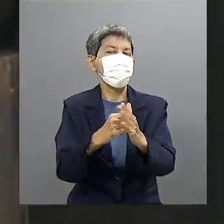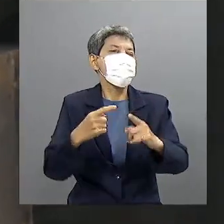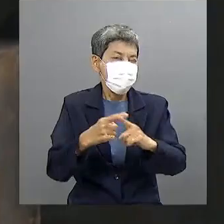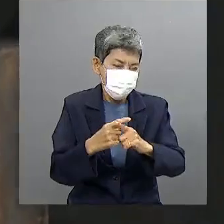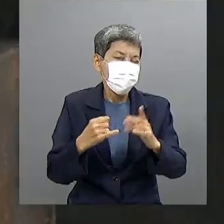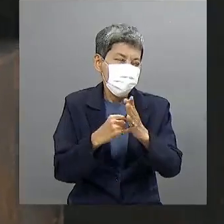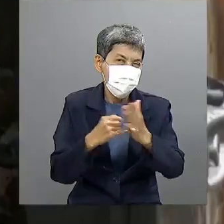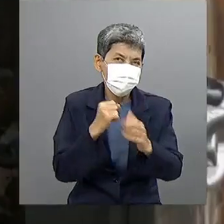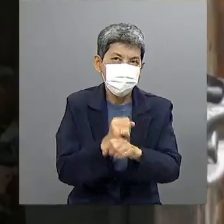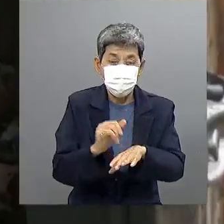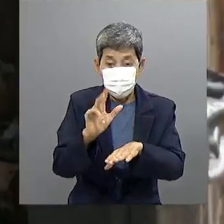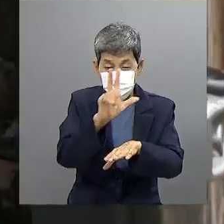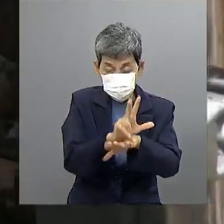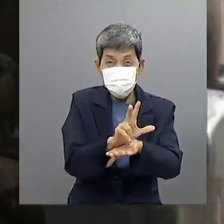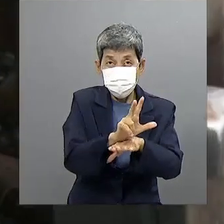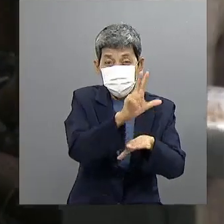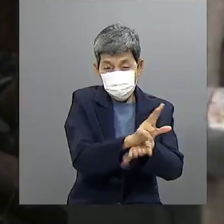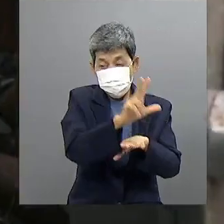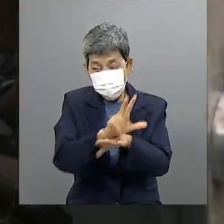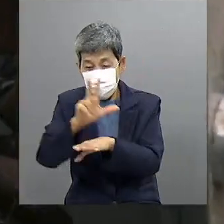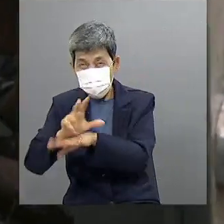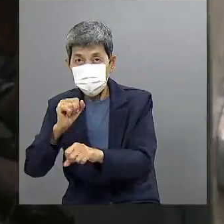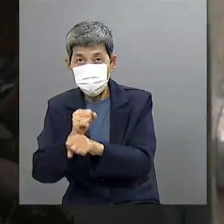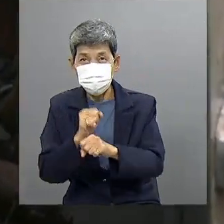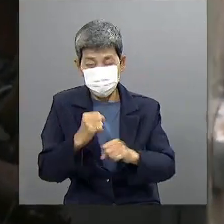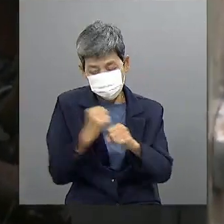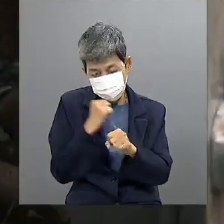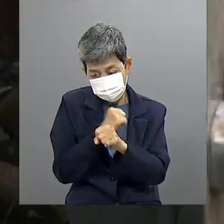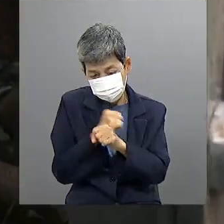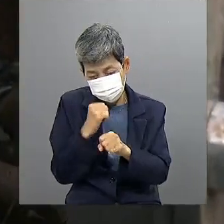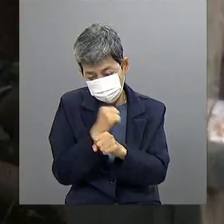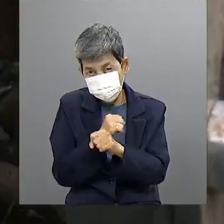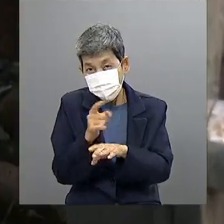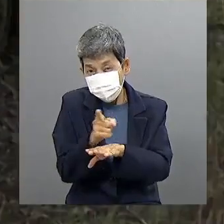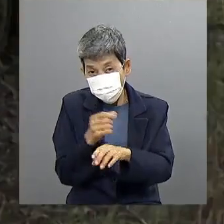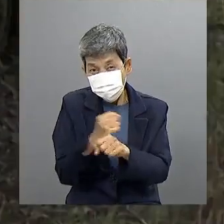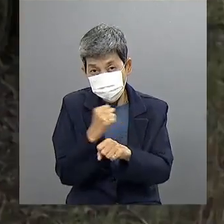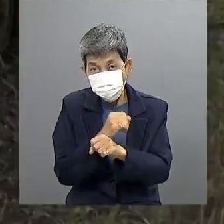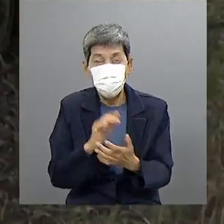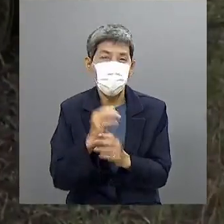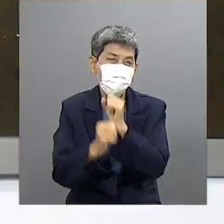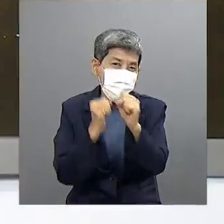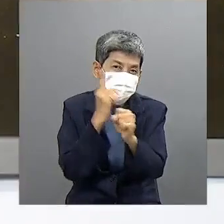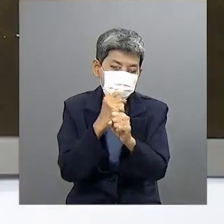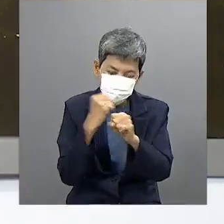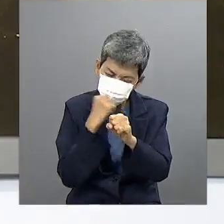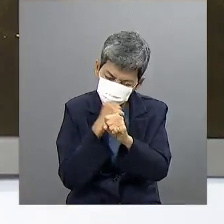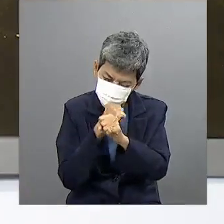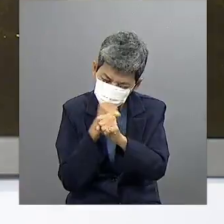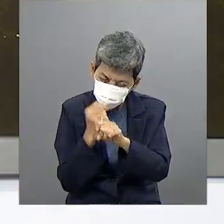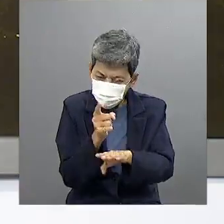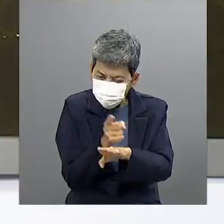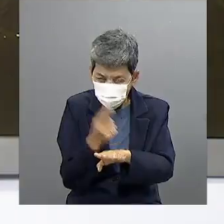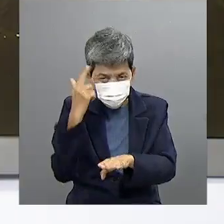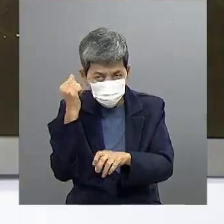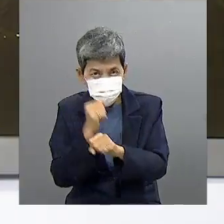ารประจำรถถังแต่ละนายนะคะเขาบอกว่าใช้เวลาฝึกเนี่ยกว่าจะเป็นขึ้นมาได้เนี่ยเป็นปีๆนะคะส่วนรถถังรุ่น